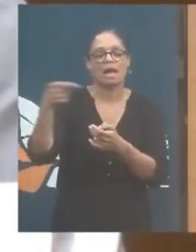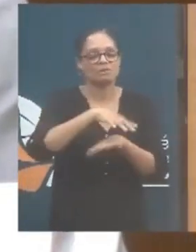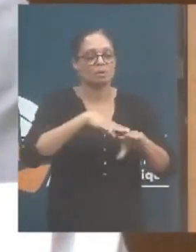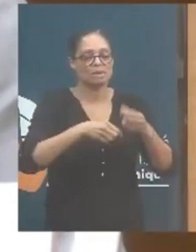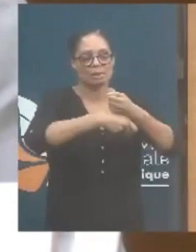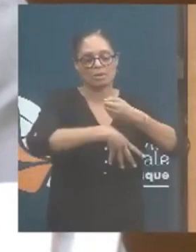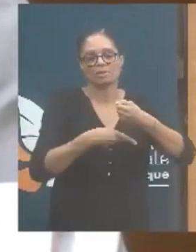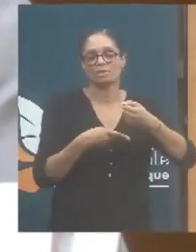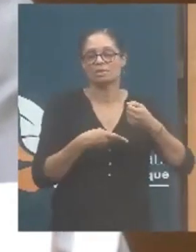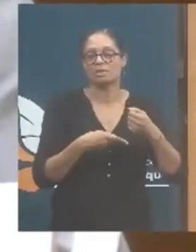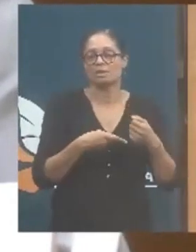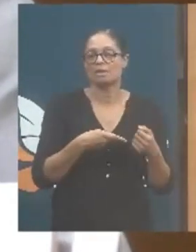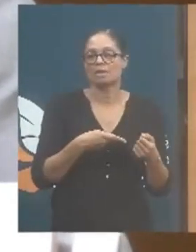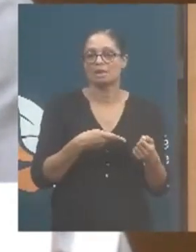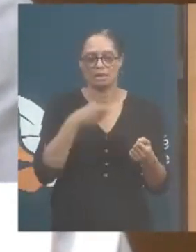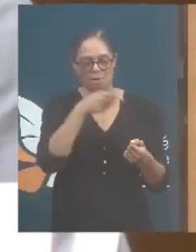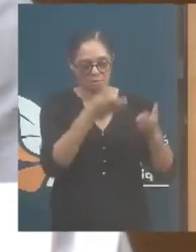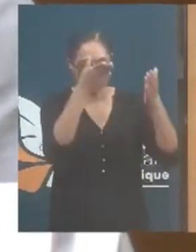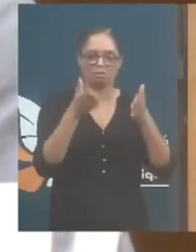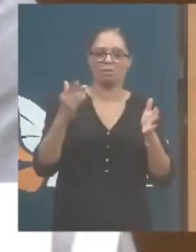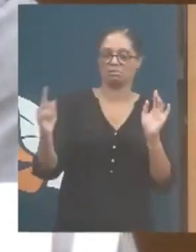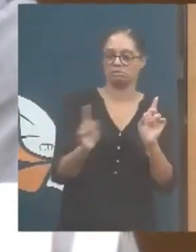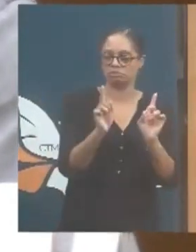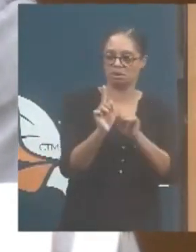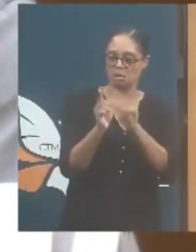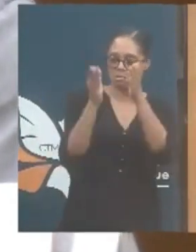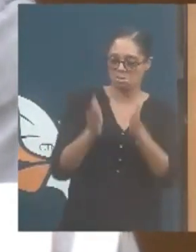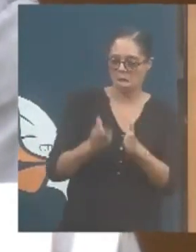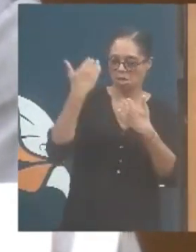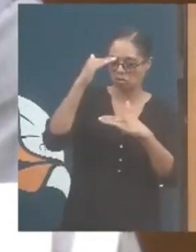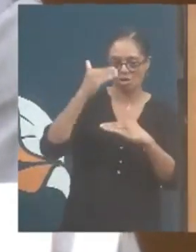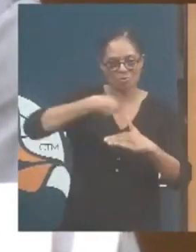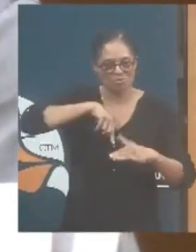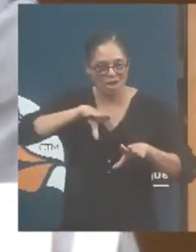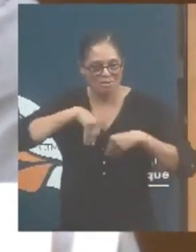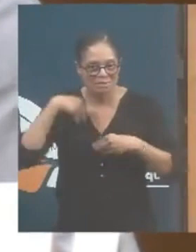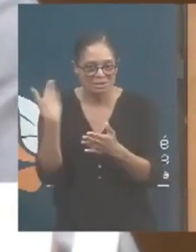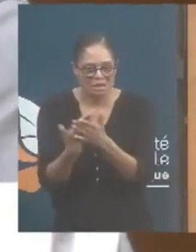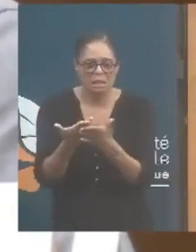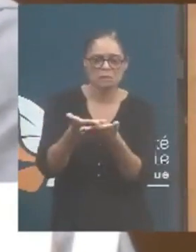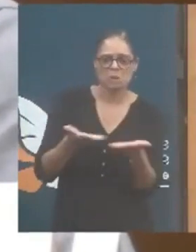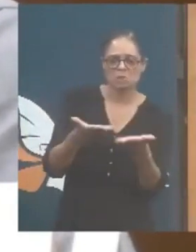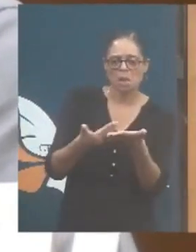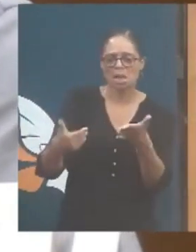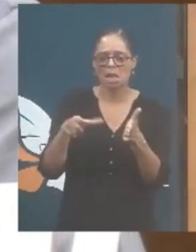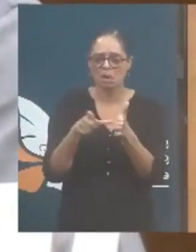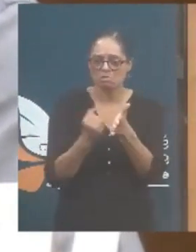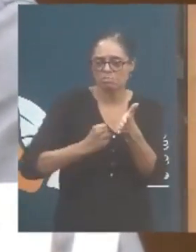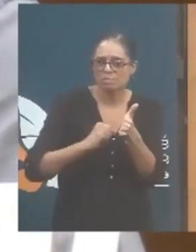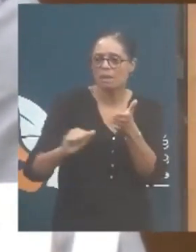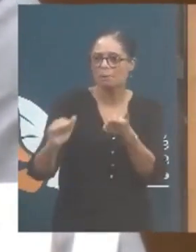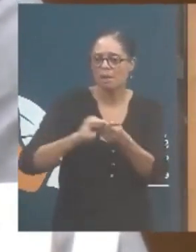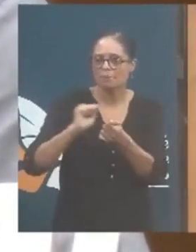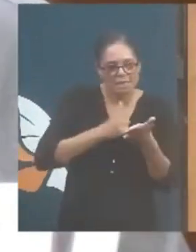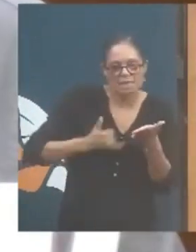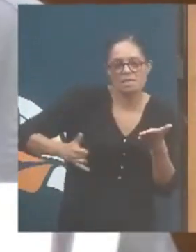Mayotte, on le considère comme un étranger. Et nous reprenons ça. Ils sont en situation illégale. C'est un peu